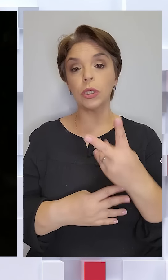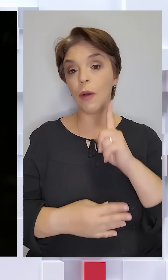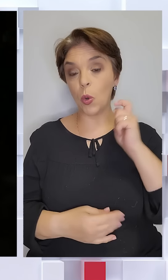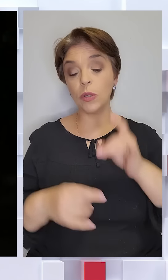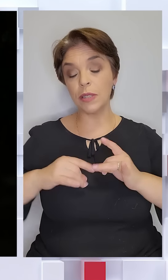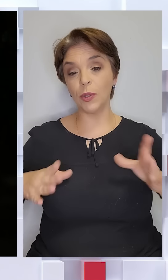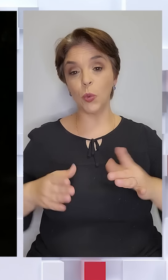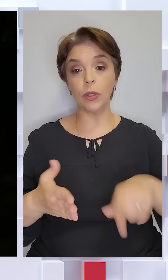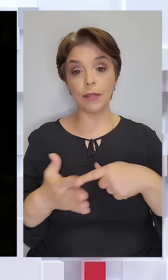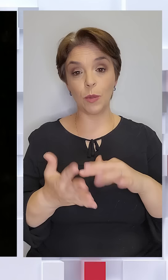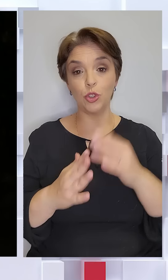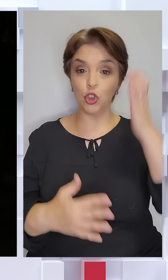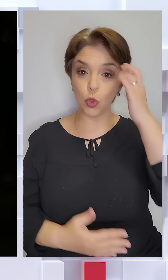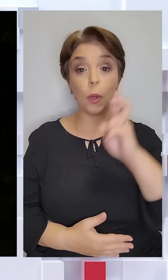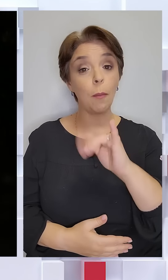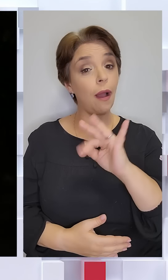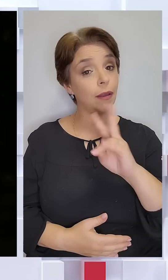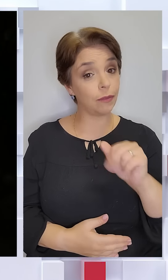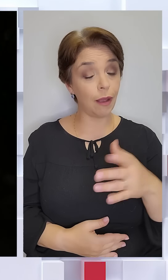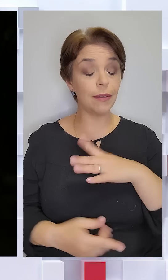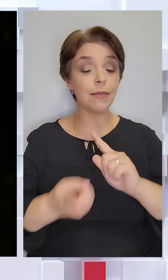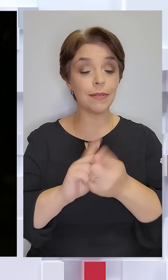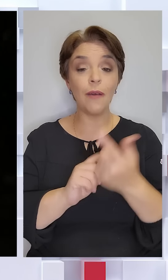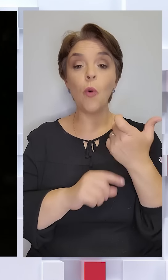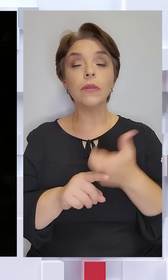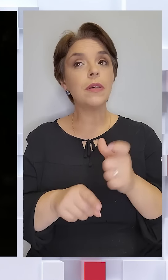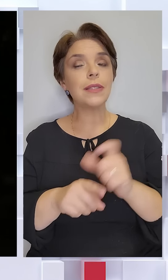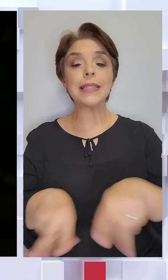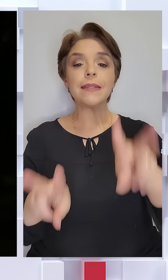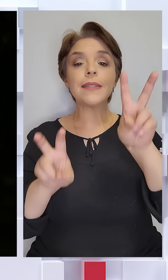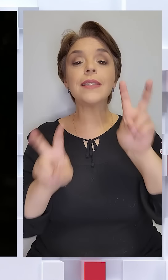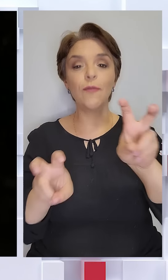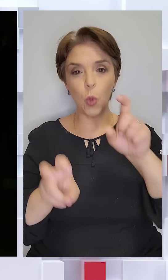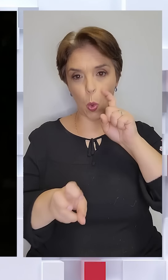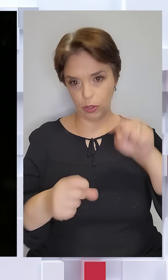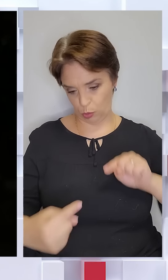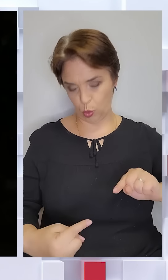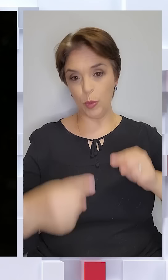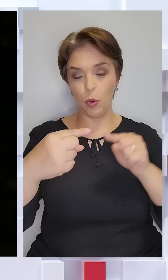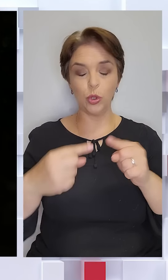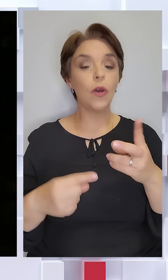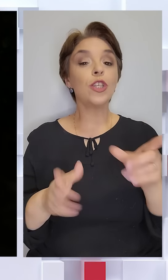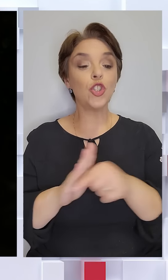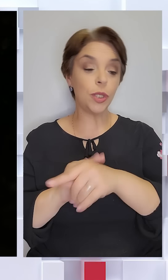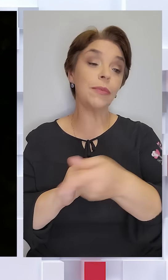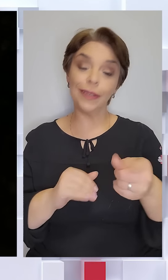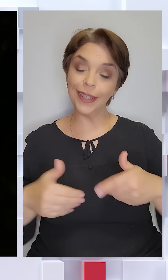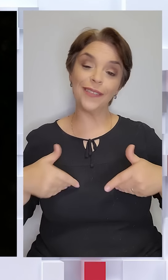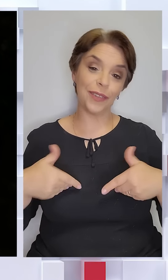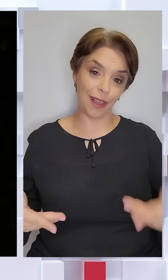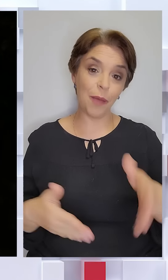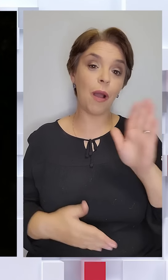роки святкує населений пункт Чорнобаївка, який став одним з символів українського спротиву, з чим їх і